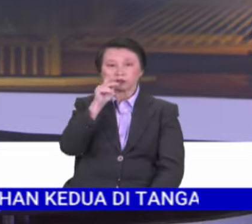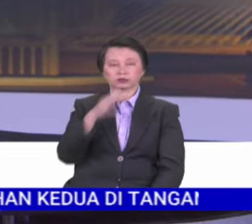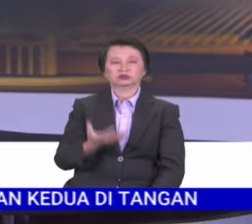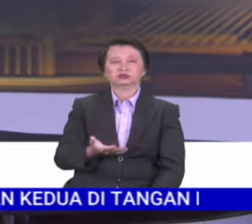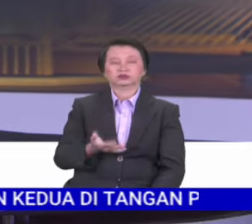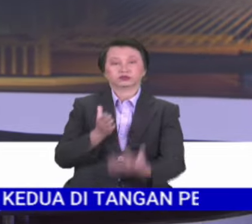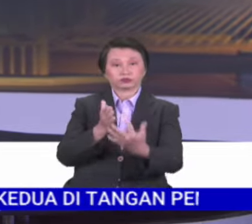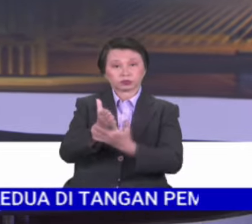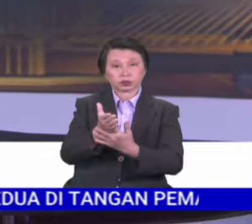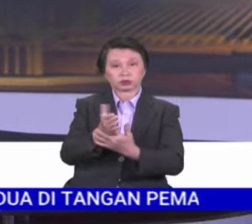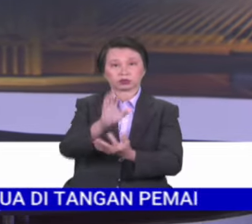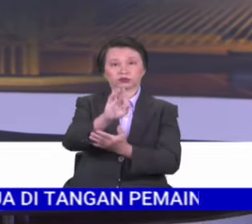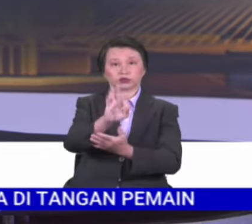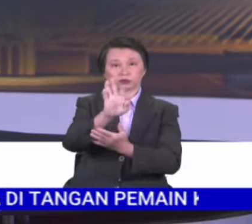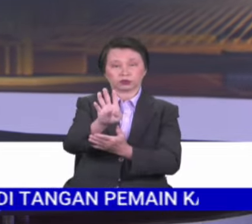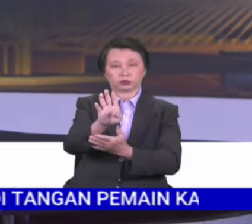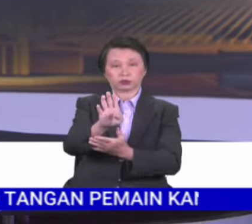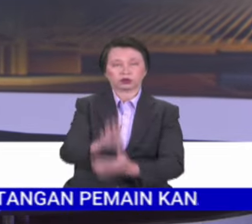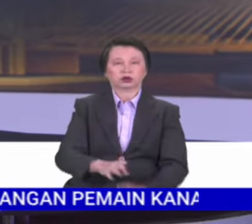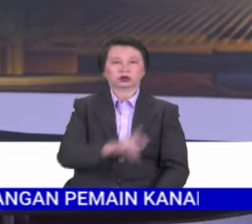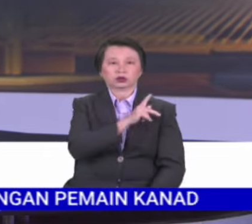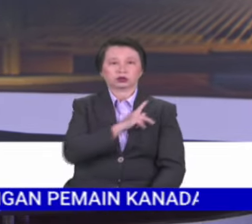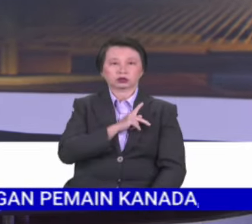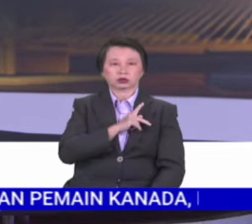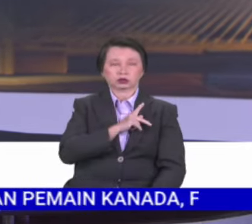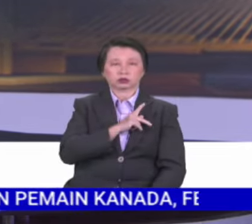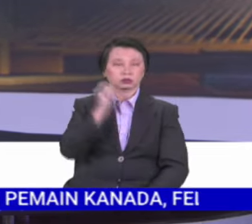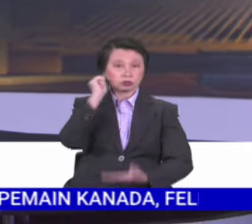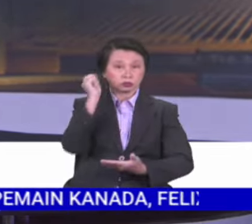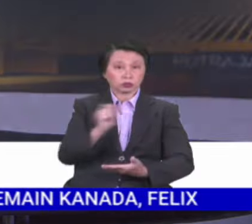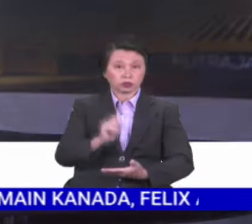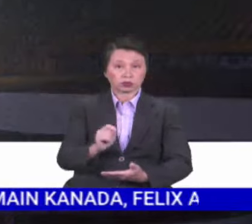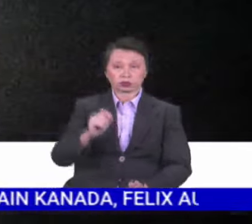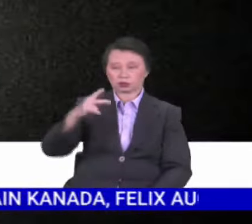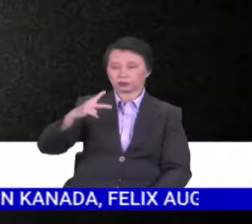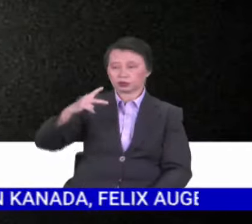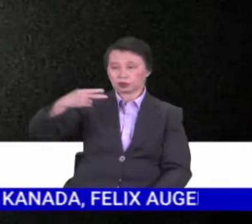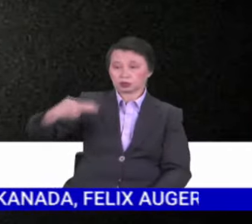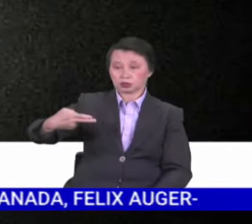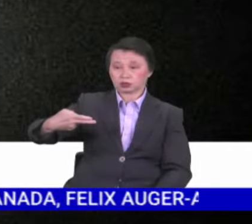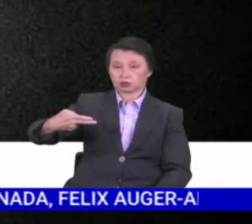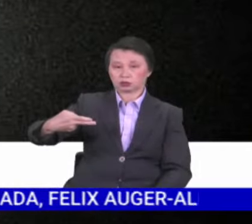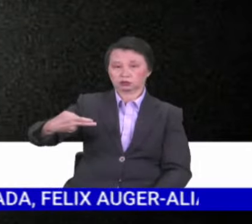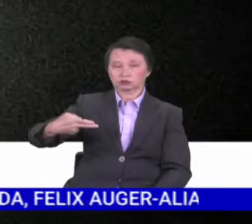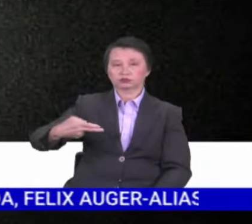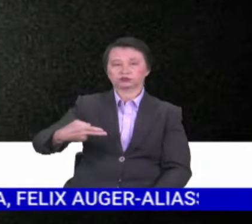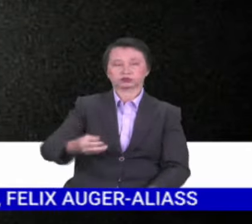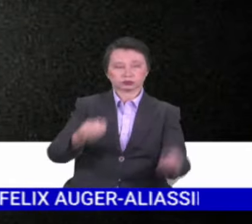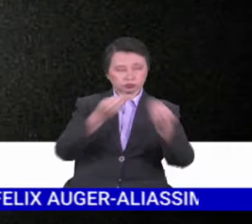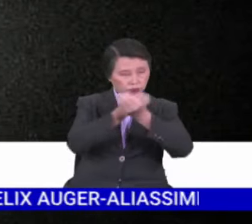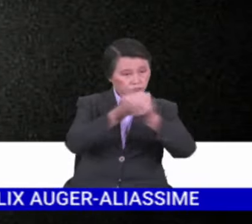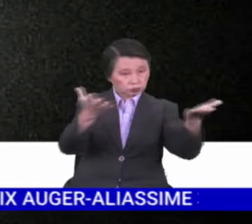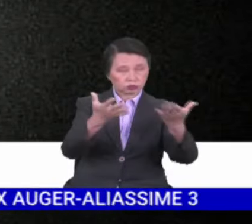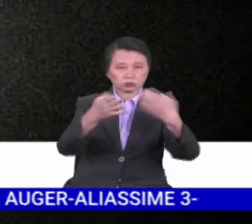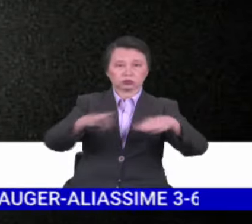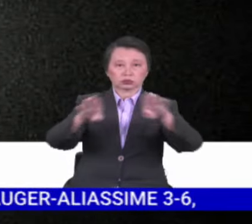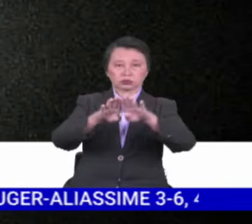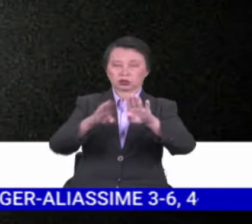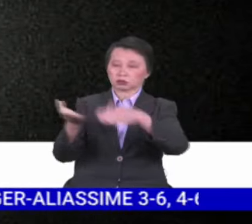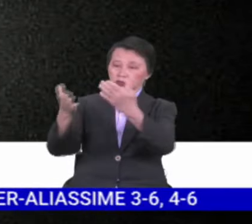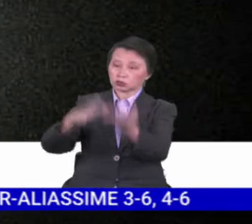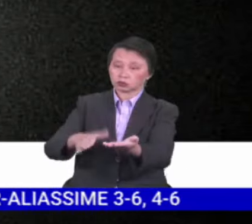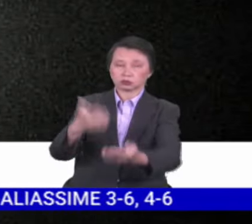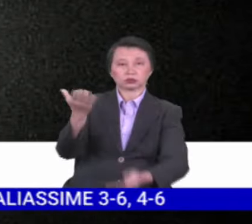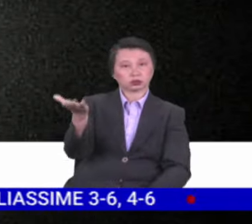Saleh. Melalui laman Facebook, Ketua Setiausaha Pakatan Harapan Saifuddin Nasution Ismail turut memaklumkan berita